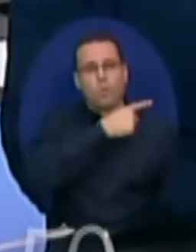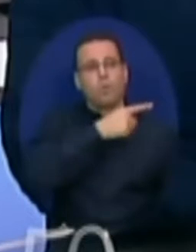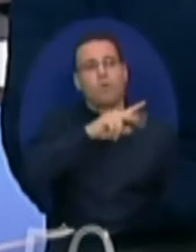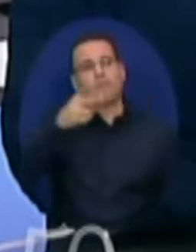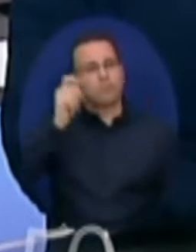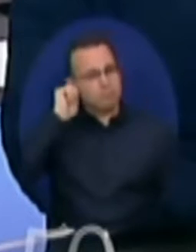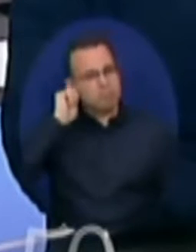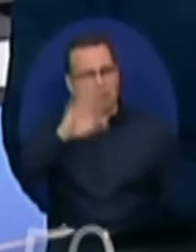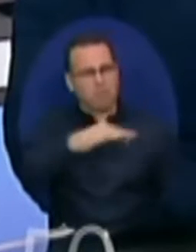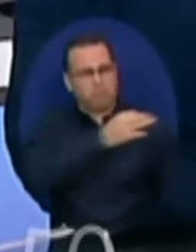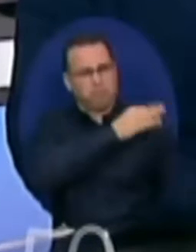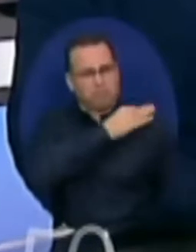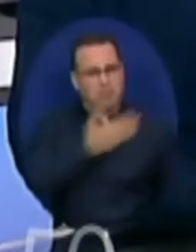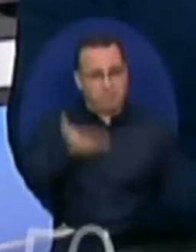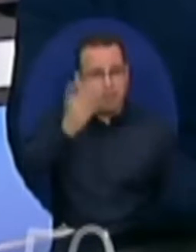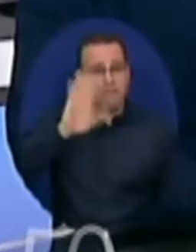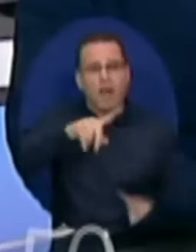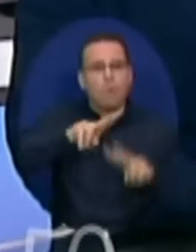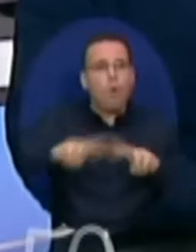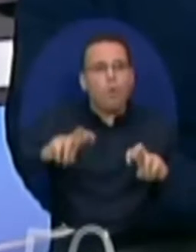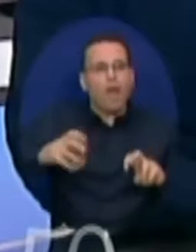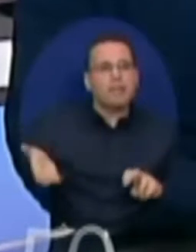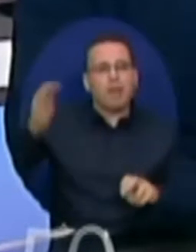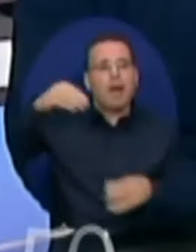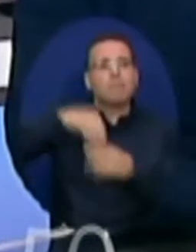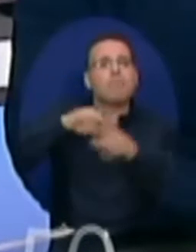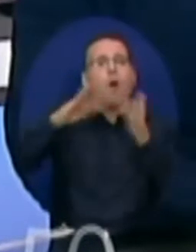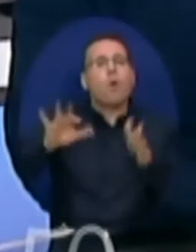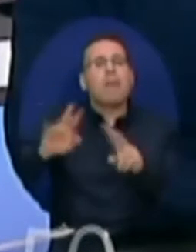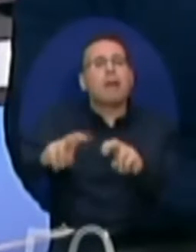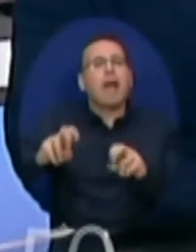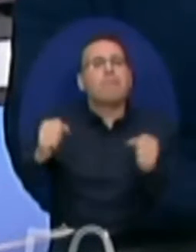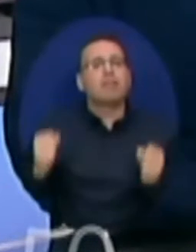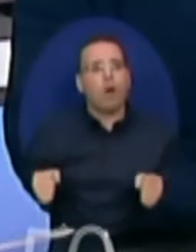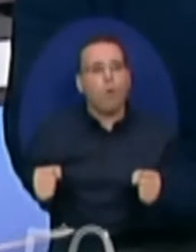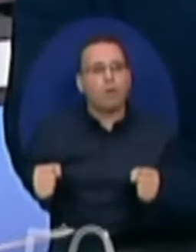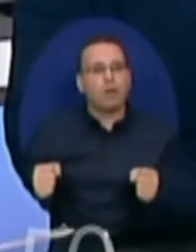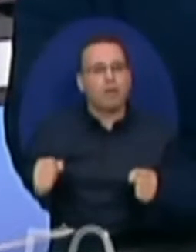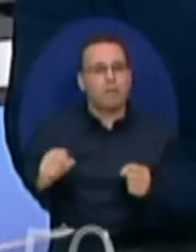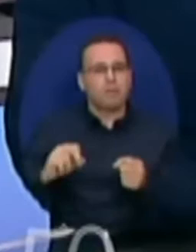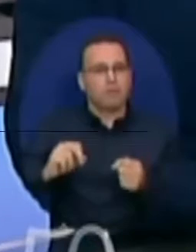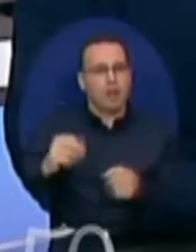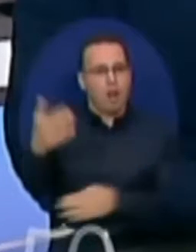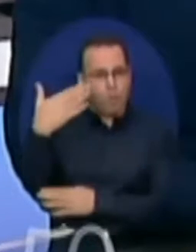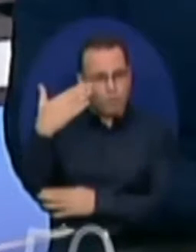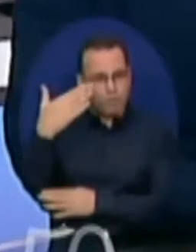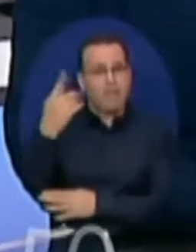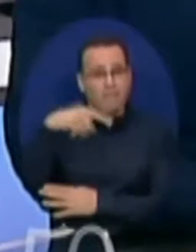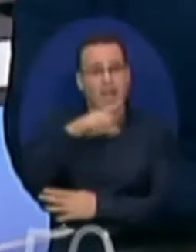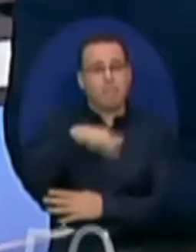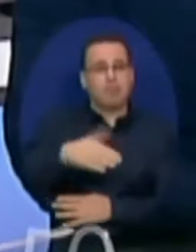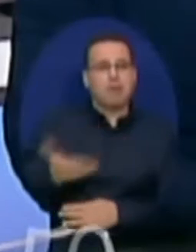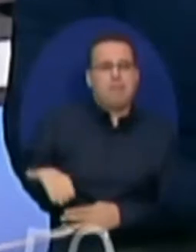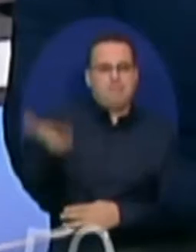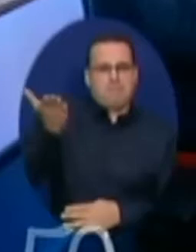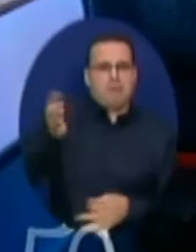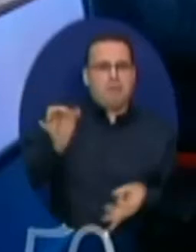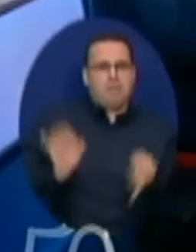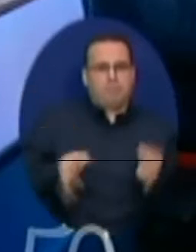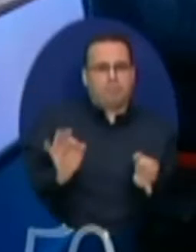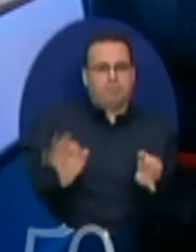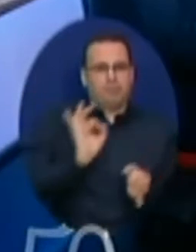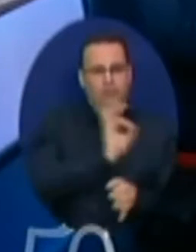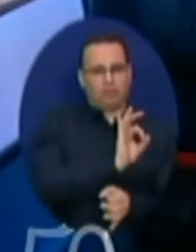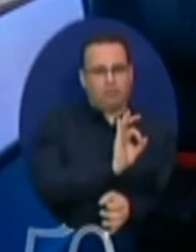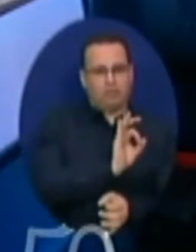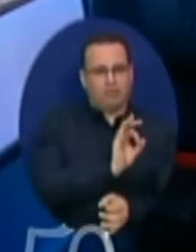פנינה שרביט ברוך, חוקרת בכירה במכון למחקרי ביטחון לאומי לשעבר, בכירה בפרקליטות הצבאית, שלום. הקרדיטים שלכם היו קשים